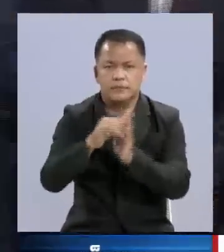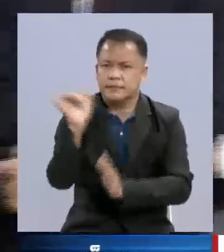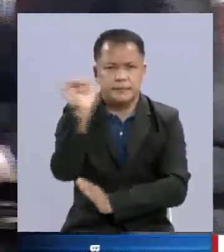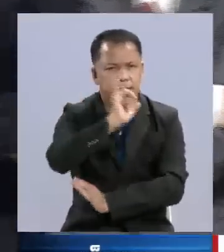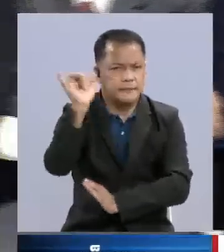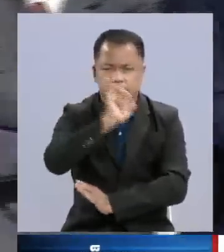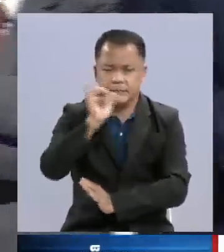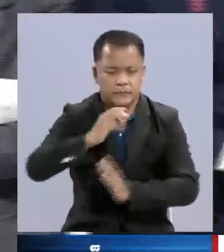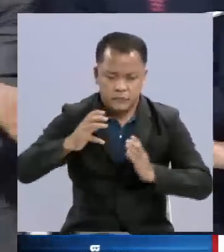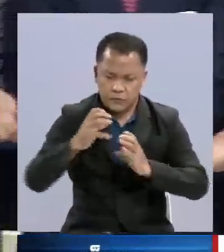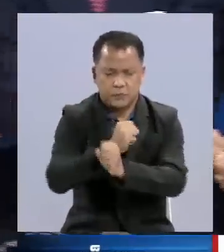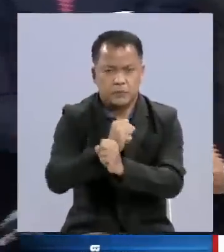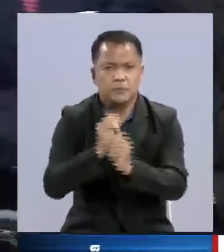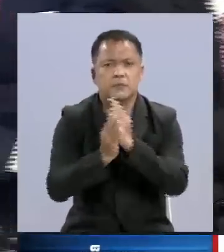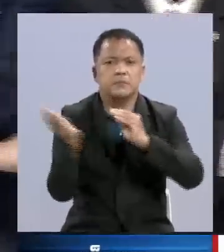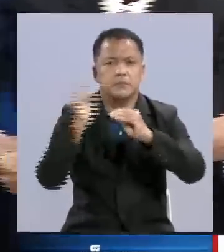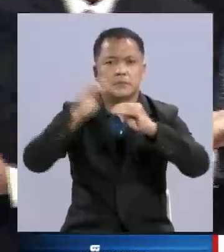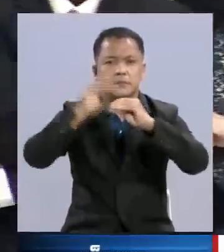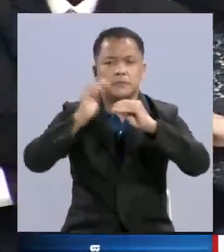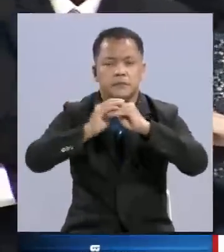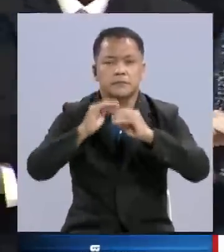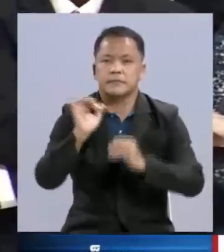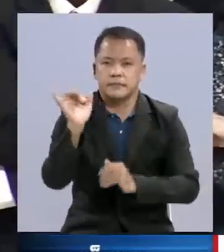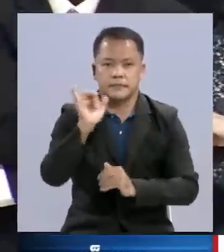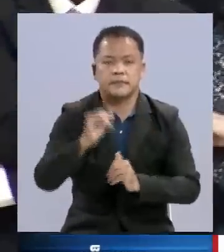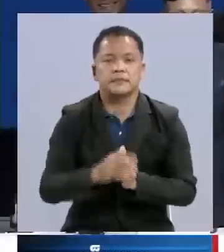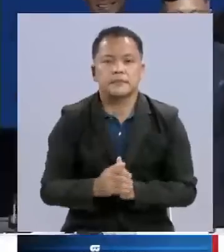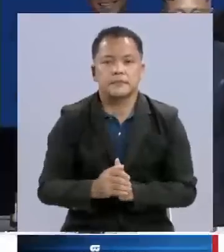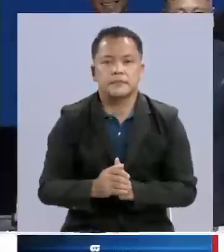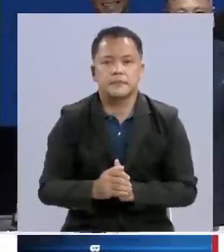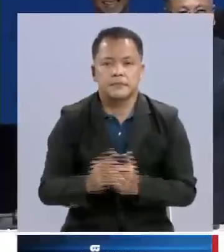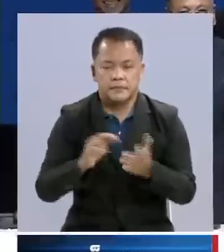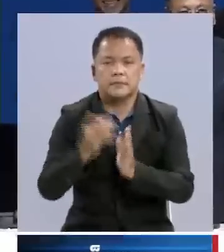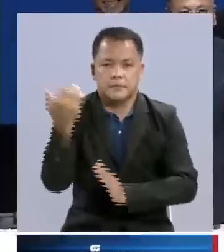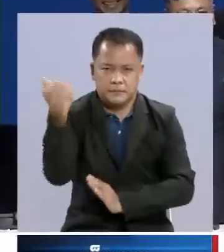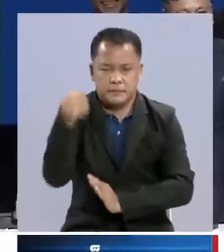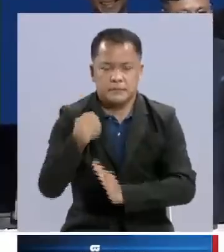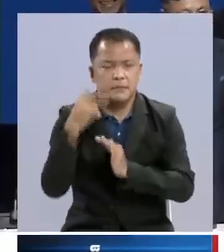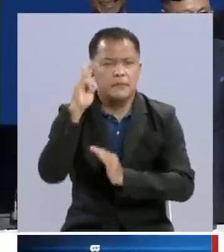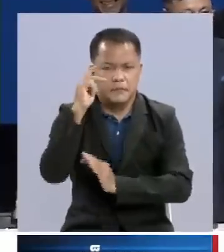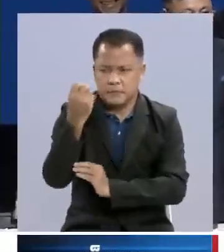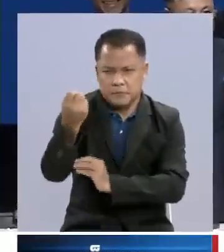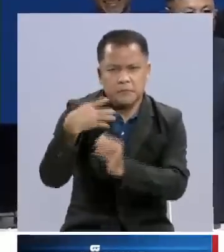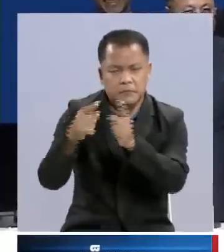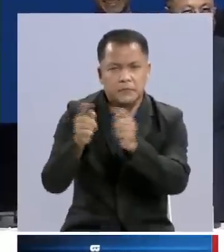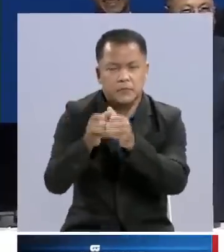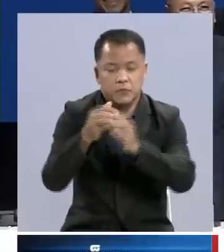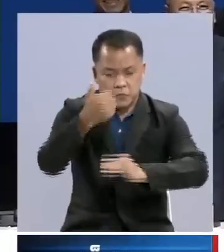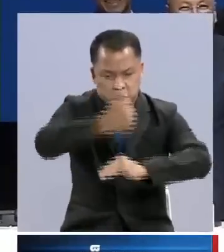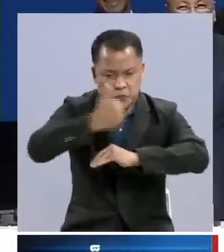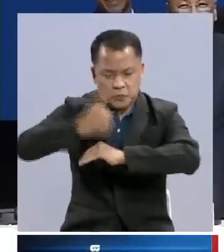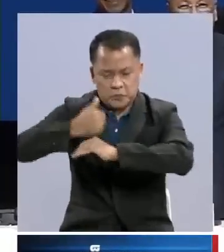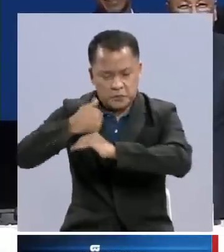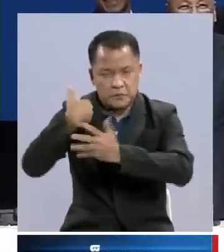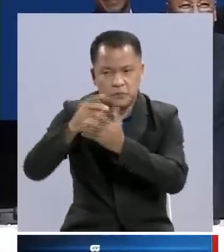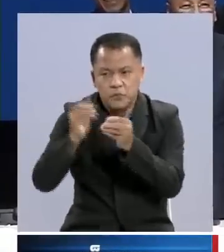ม่มีวี่แววว่าเสียงจะเพิ่มมากขึ้นแม้แต่น้อยแม้จะมีการปล่อยข่าวว่าบิ๊กบางคนไ